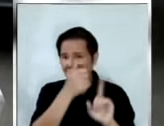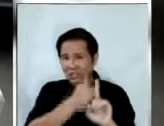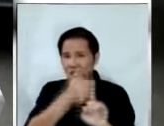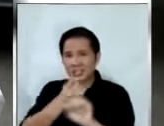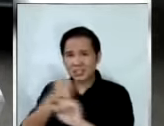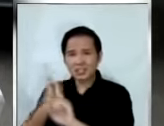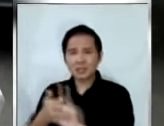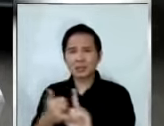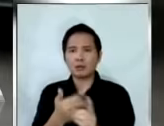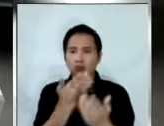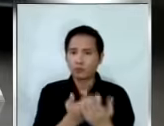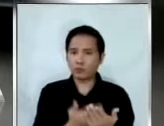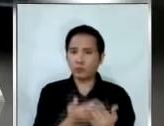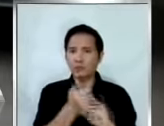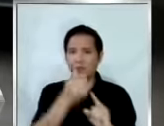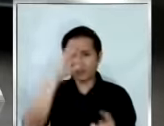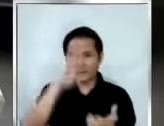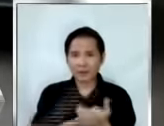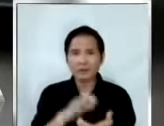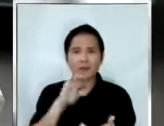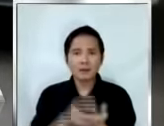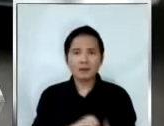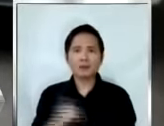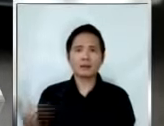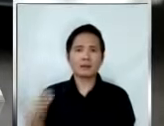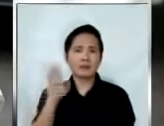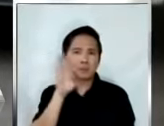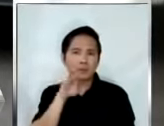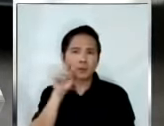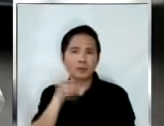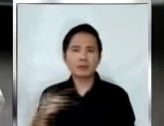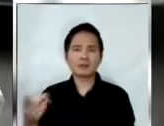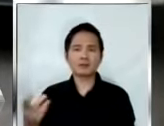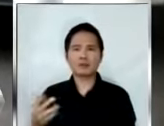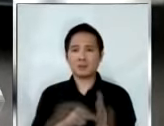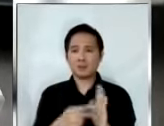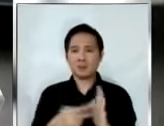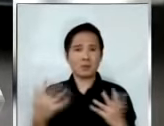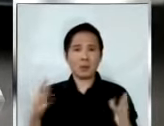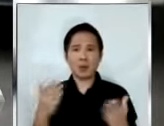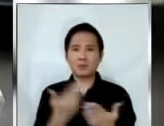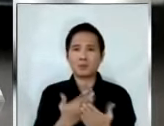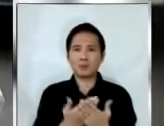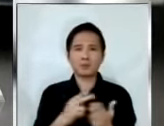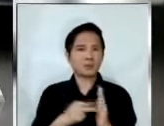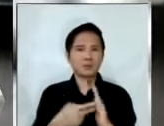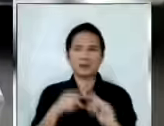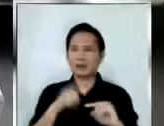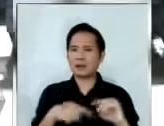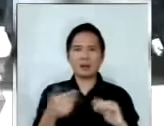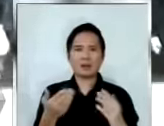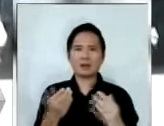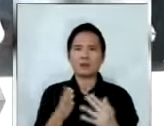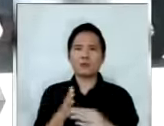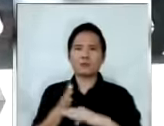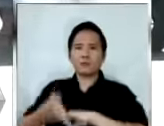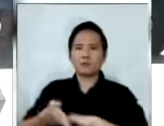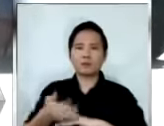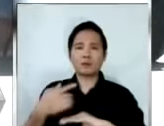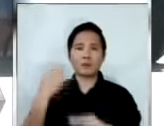mag-asawa, magkapatid. Baka po hindi na makatawid yung mga motorsiklo. Makonfirm lang po yung mga IDs na dala nila. Isa